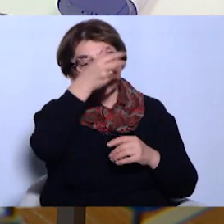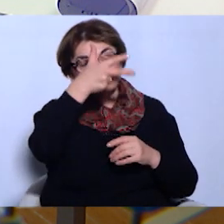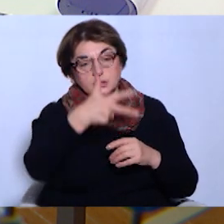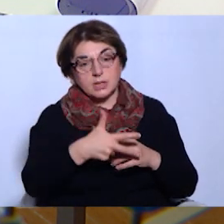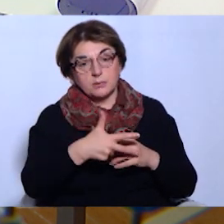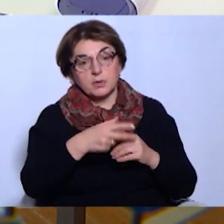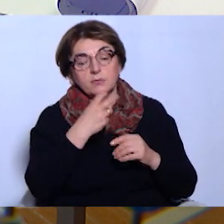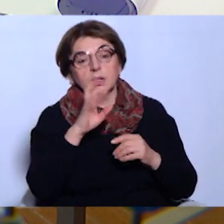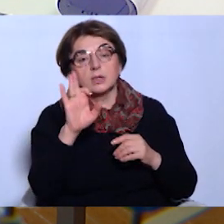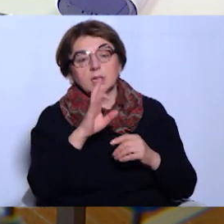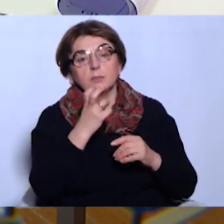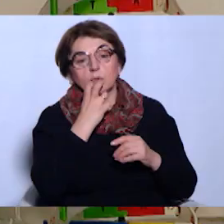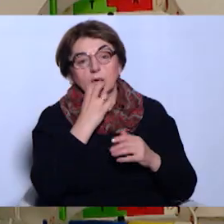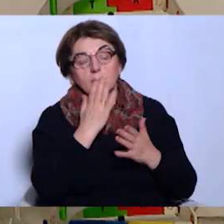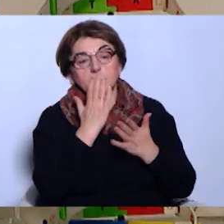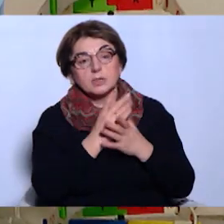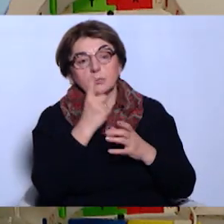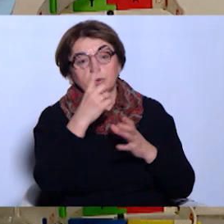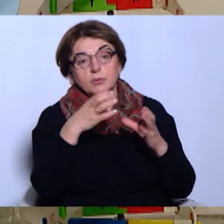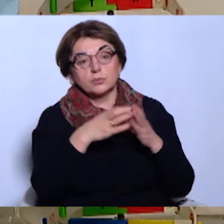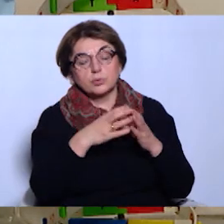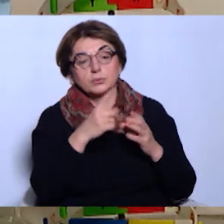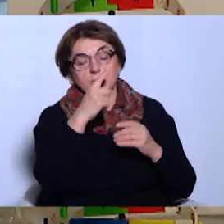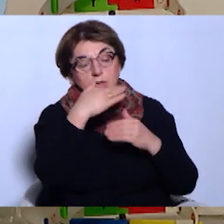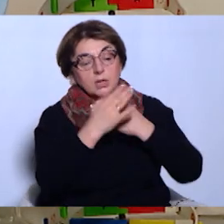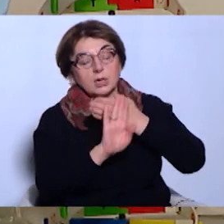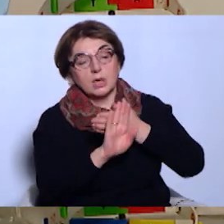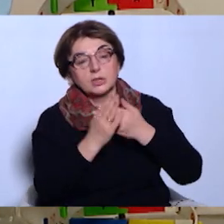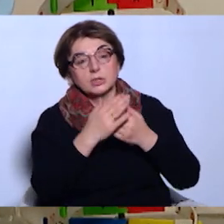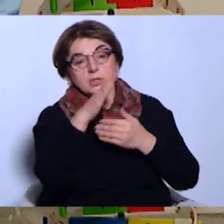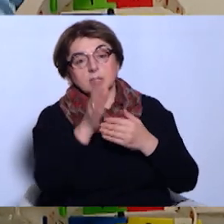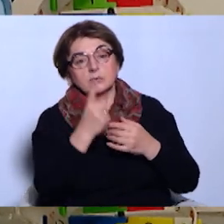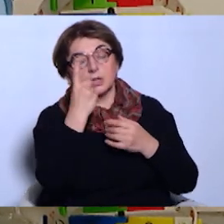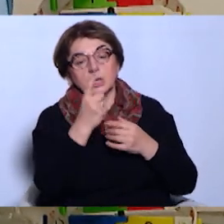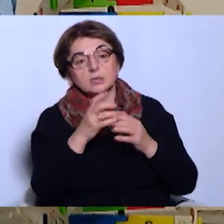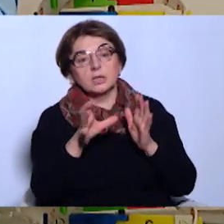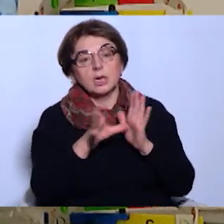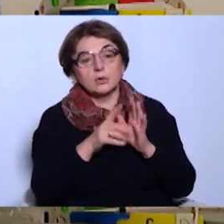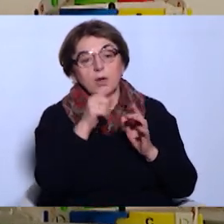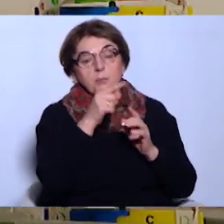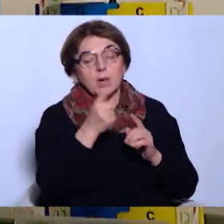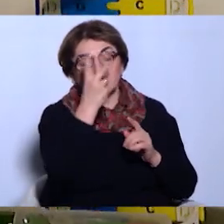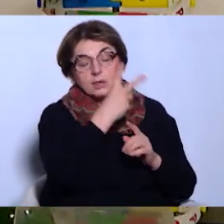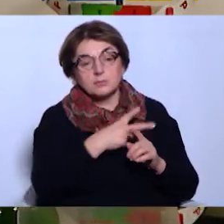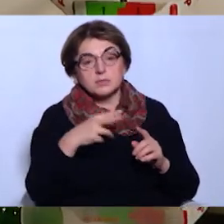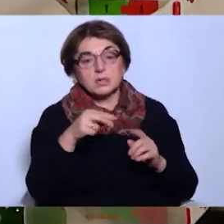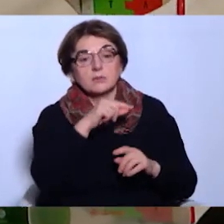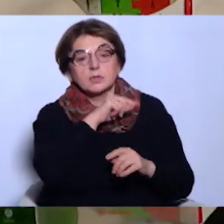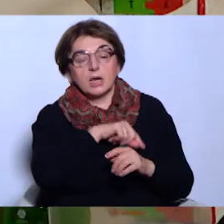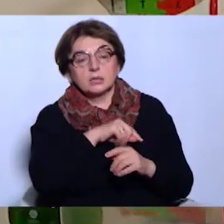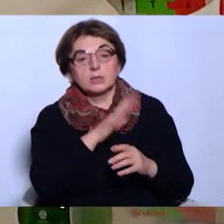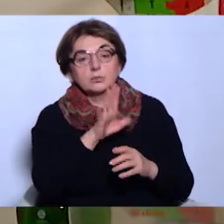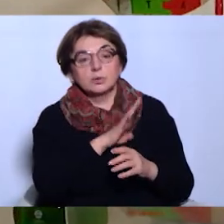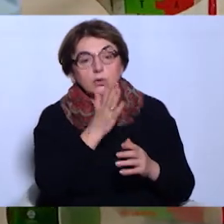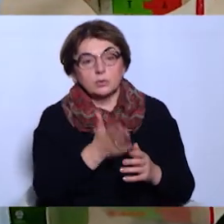სამივე ელემენტს, რომელიც პირველ ჯგუფშია მოთავსებული, გარეშრეზე აქვს 1 ელექტრონი. ეს იმას ნიშნავს, რომ მათ მსგავსი თვისებები